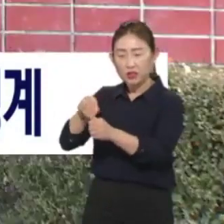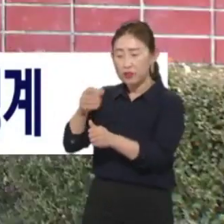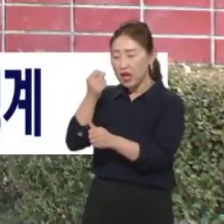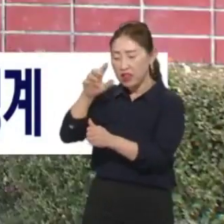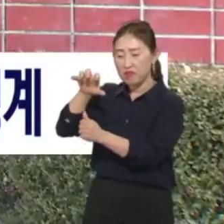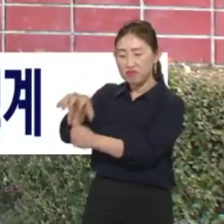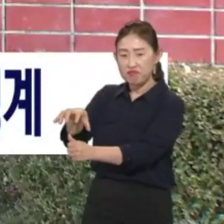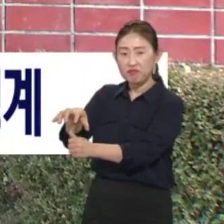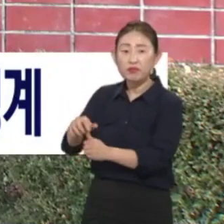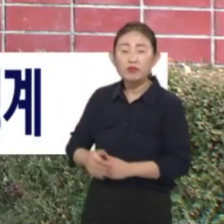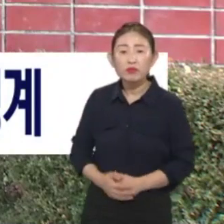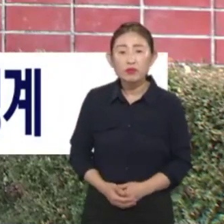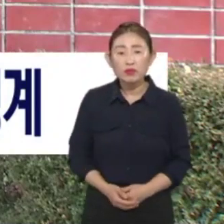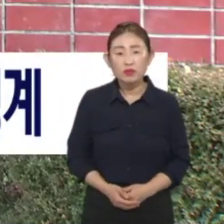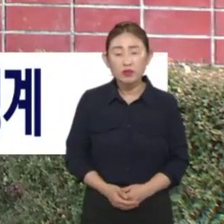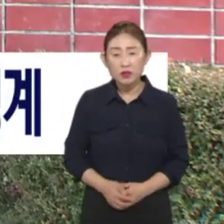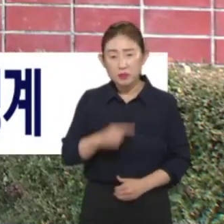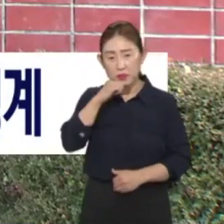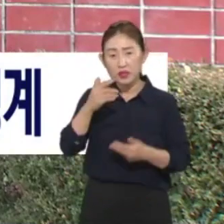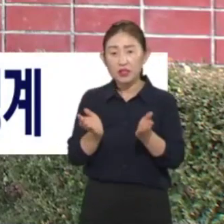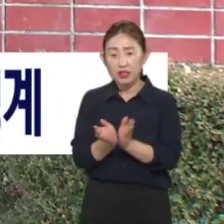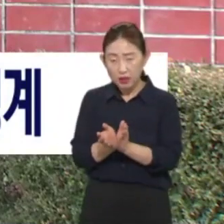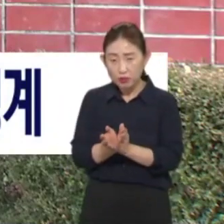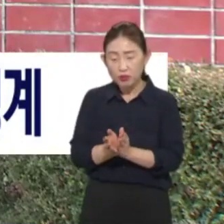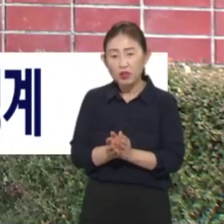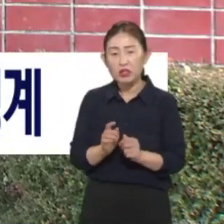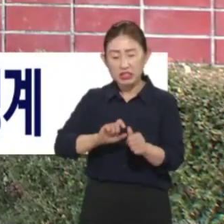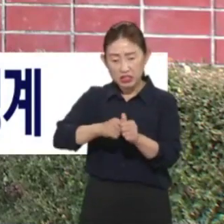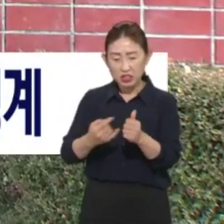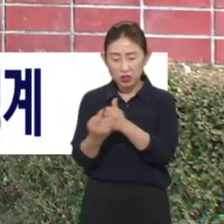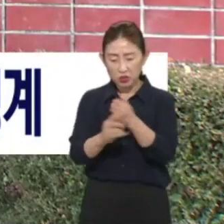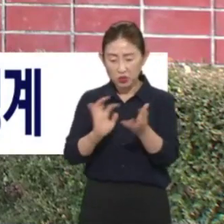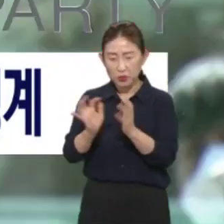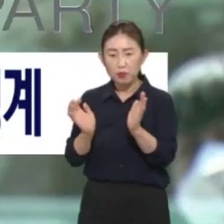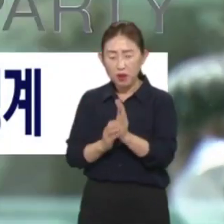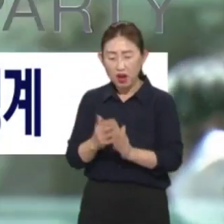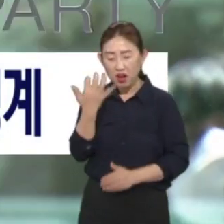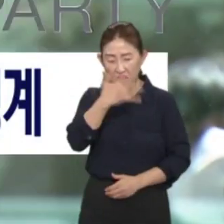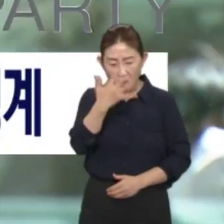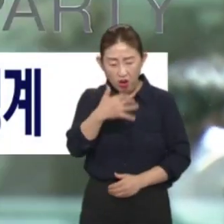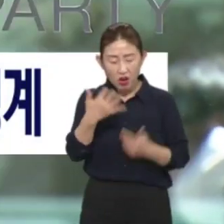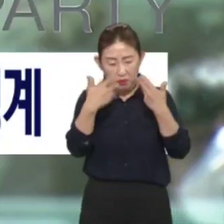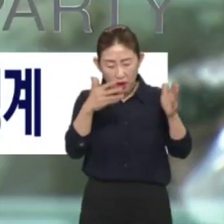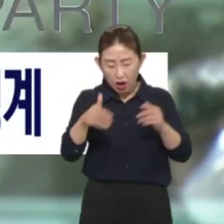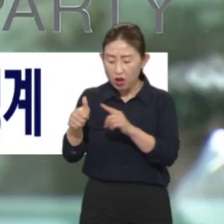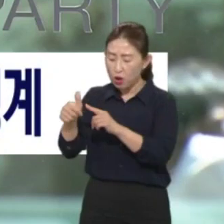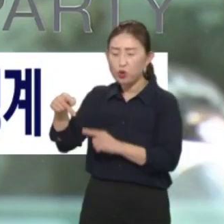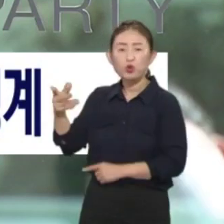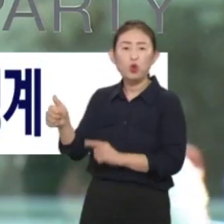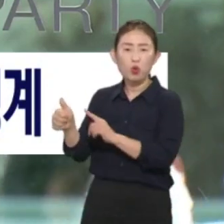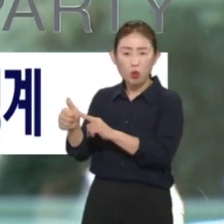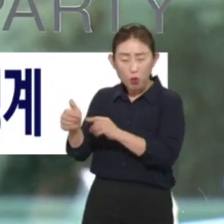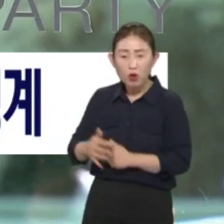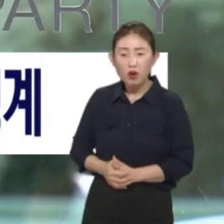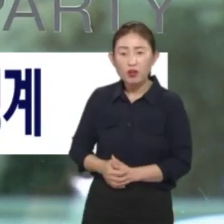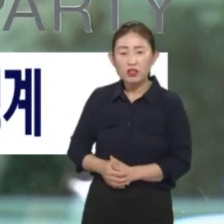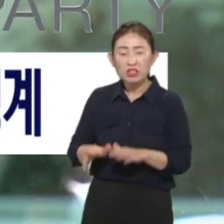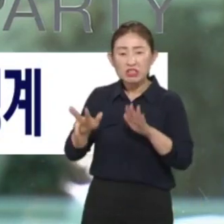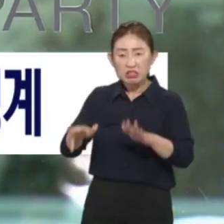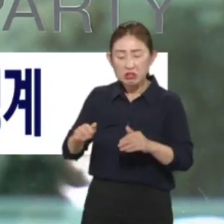처분이 내려졌습니다. 국민의힘 대전시당은 윤리위원회를 열고 성희롱 의혹을 받는 송 의원에 대해 선출직